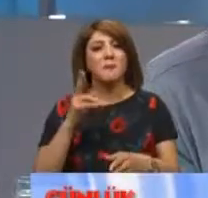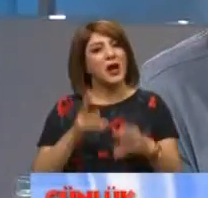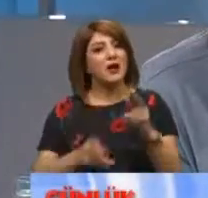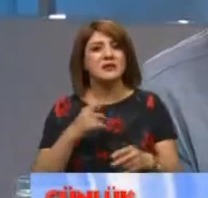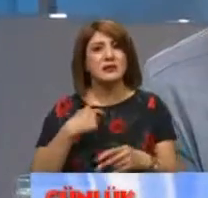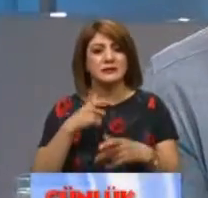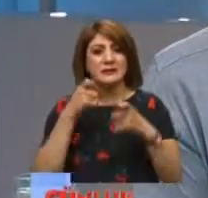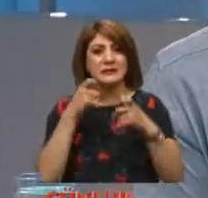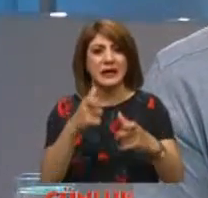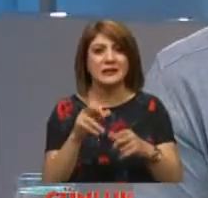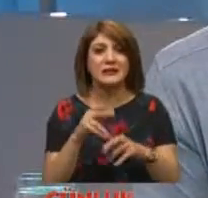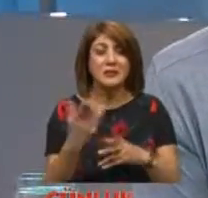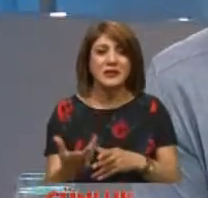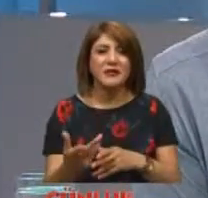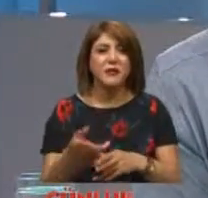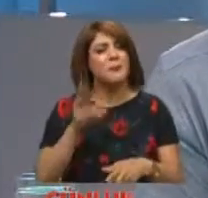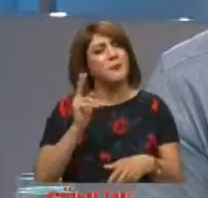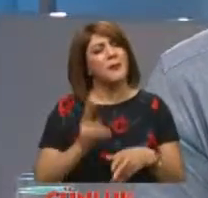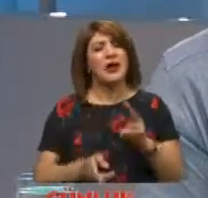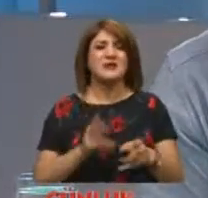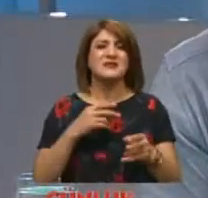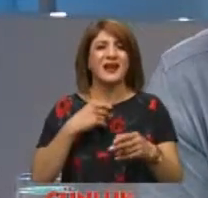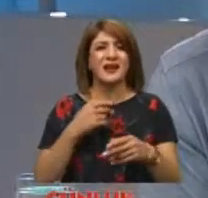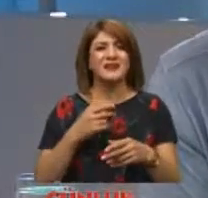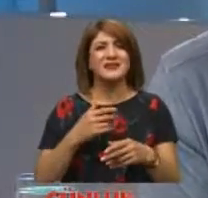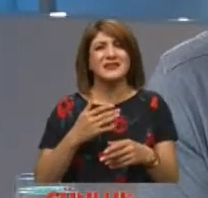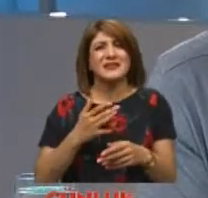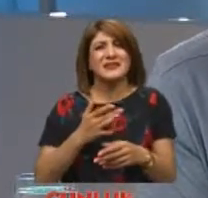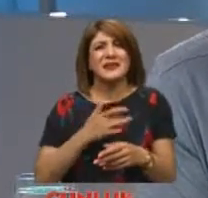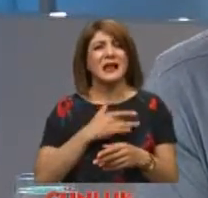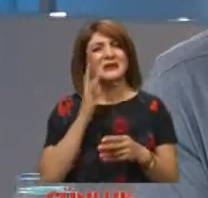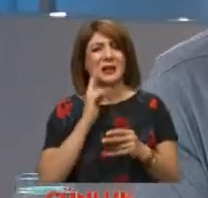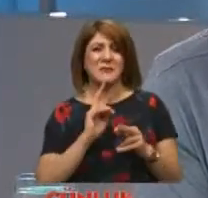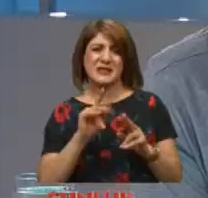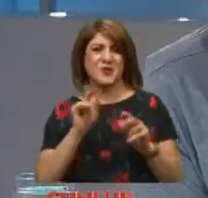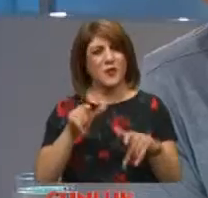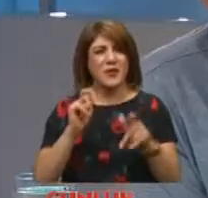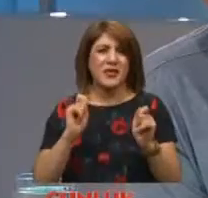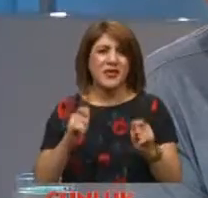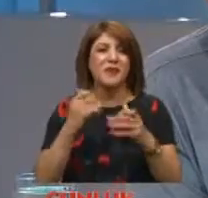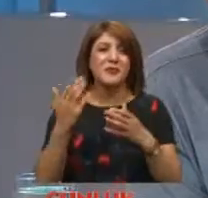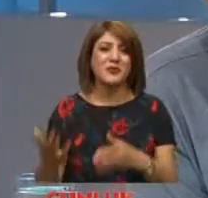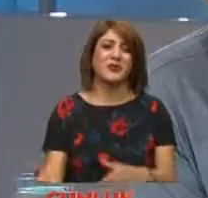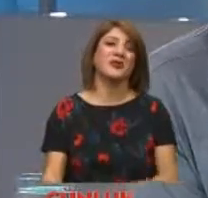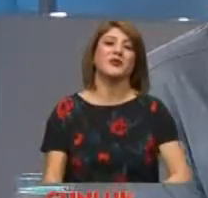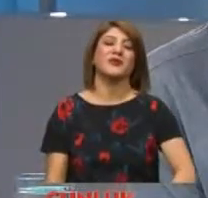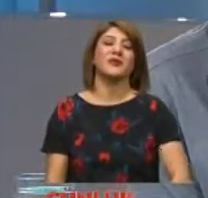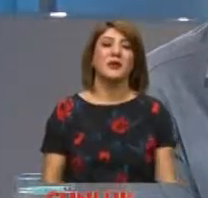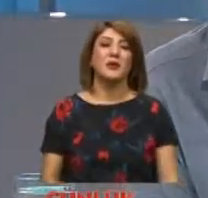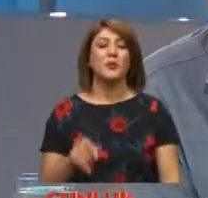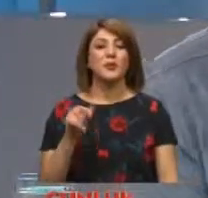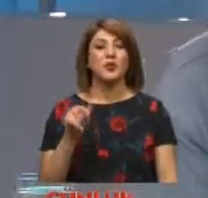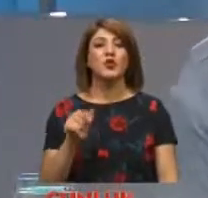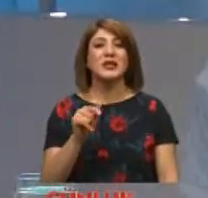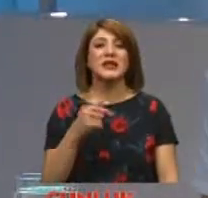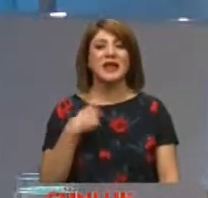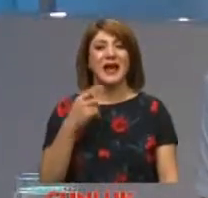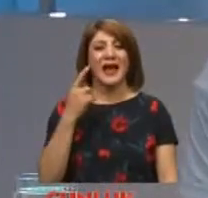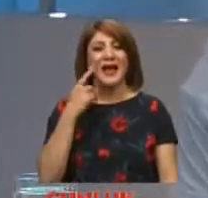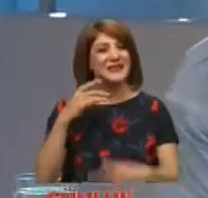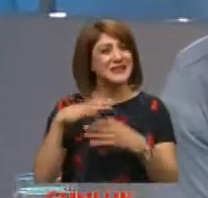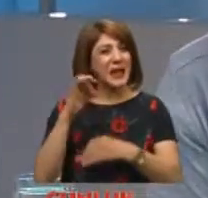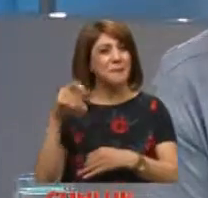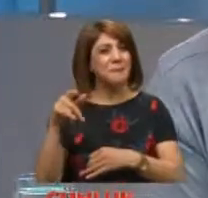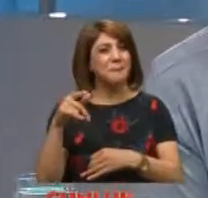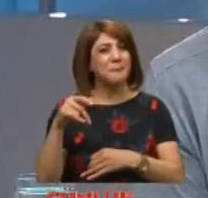yapıyor. Bazıları gerçekten sevimliliğinden yapıyor. Saflık diyeyim ya da. Evet. Bunda da hani demin adam karısından